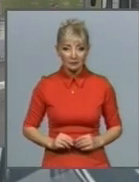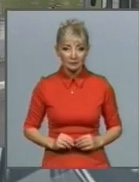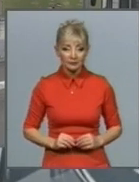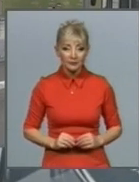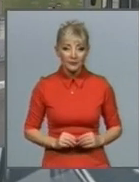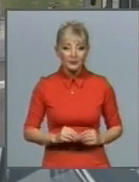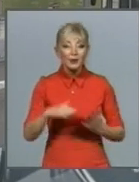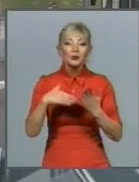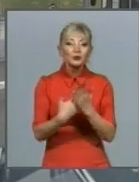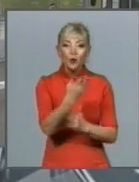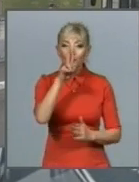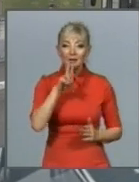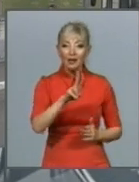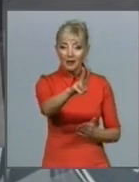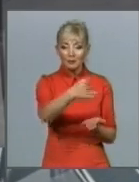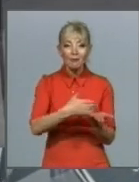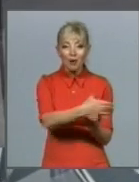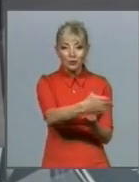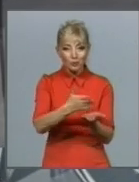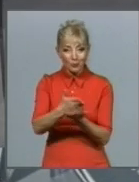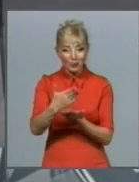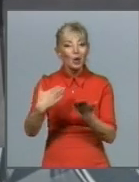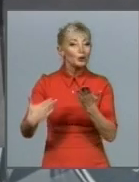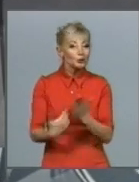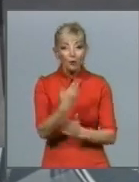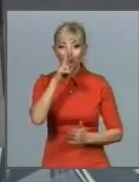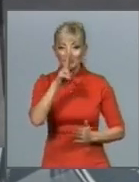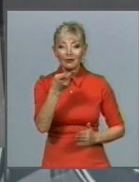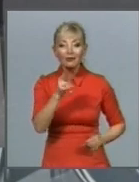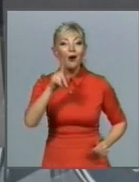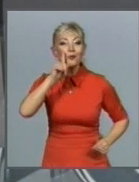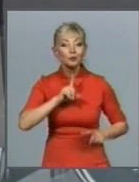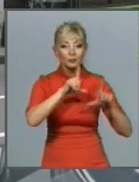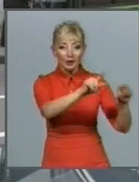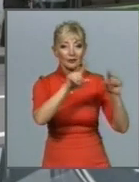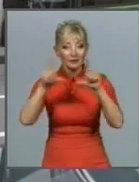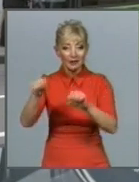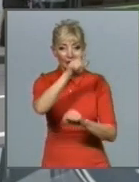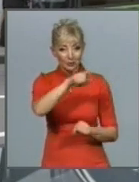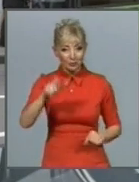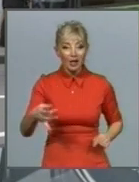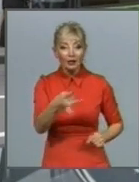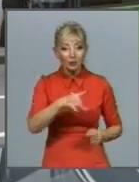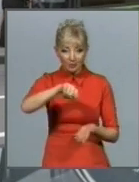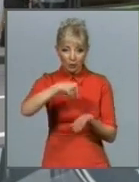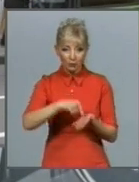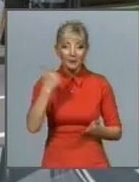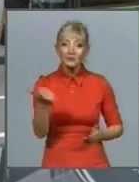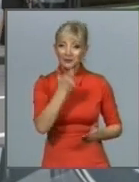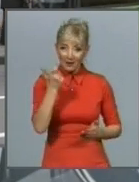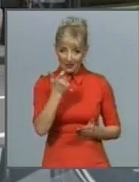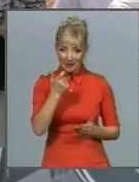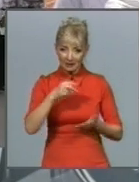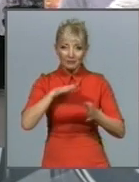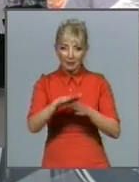Нові тролейбусні маршрути з новими машинами для зручного пересування пасажирів районами міста. Харків слідує курсом